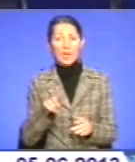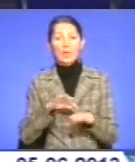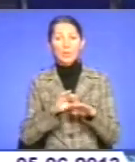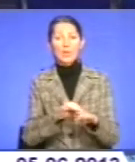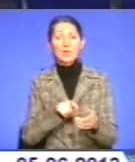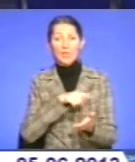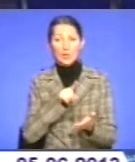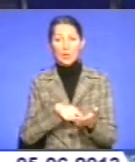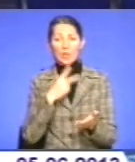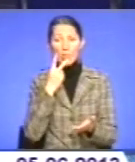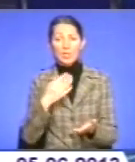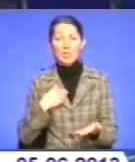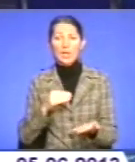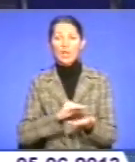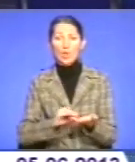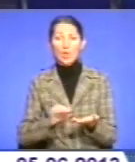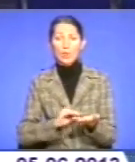тестування, бачили наші кореспонденти.